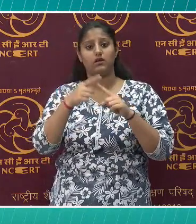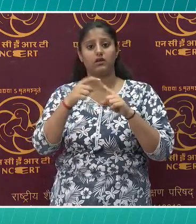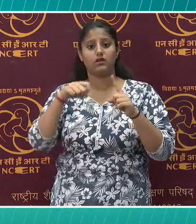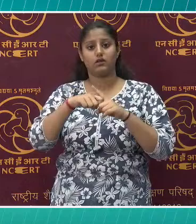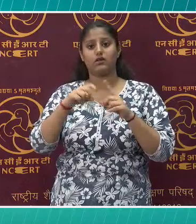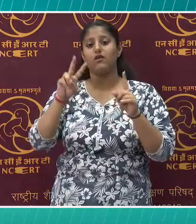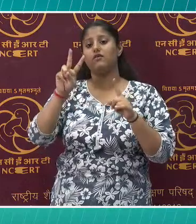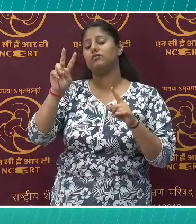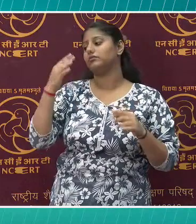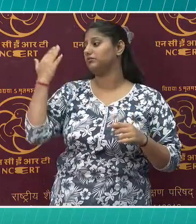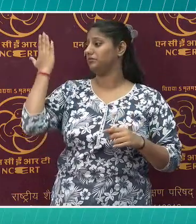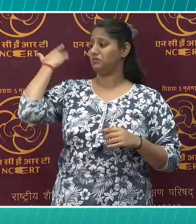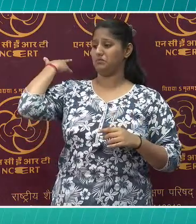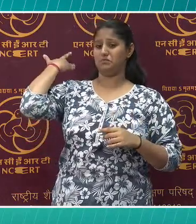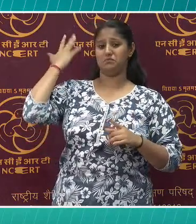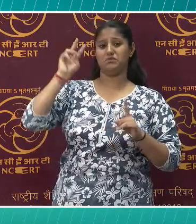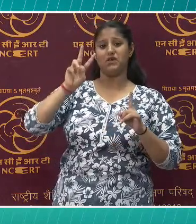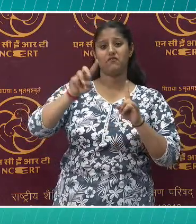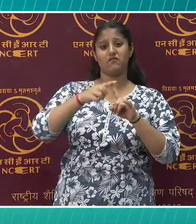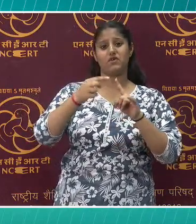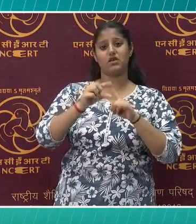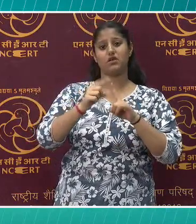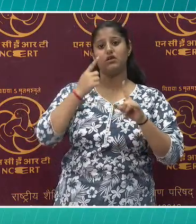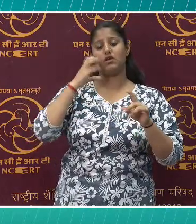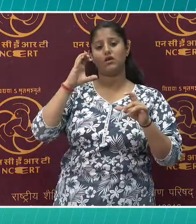से ही संगीत एक बहुत ही